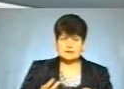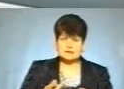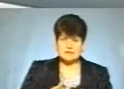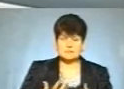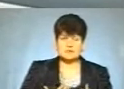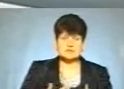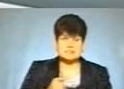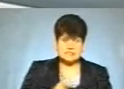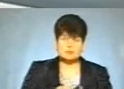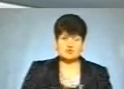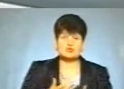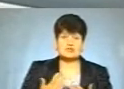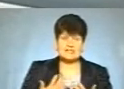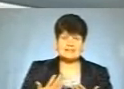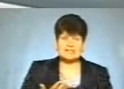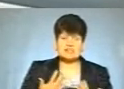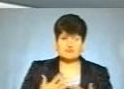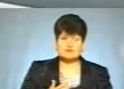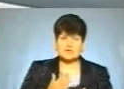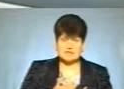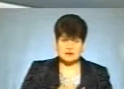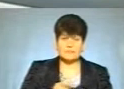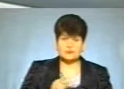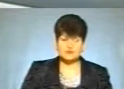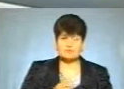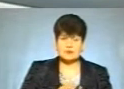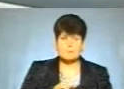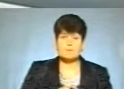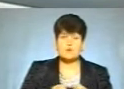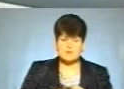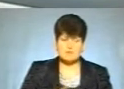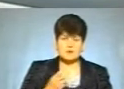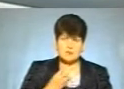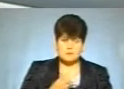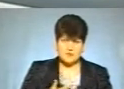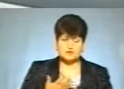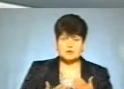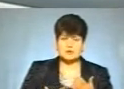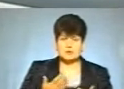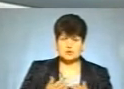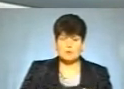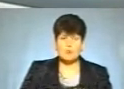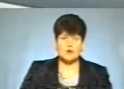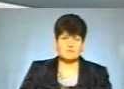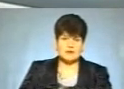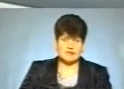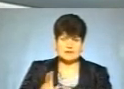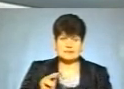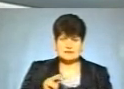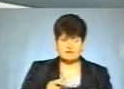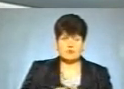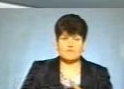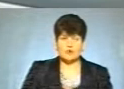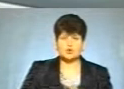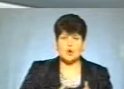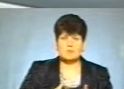штатом, який є. Так, звичайно, це в цьому є, я бачив проблему, тому що якщо ми порівняємо цифри фонду оплати